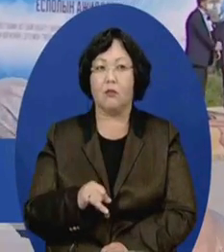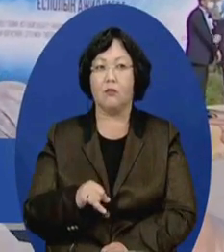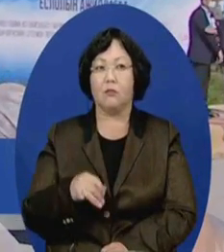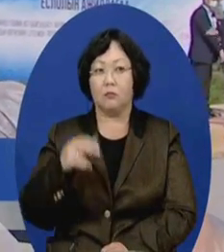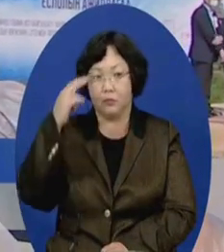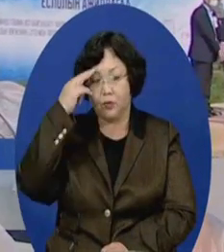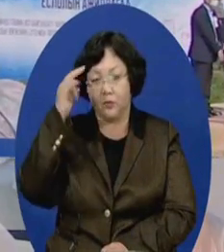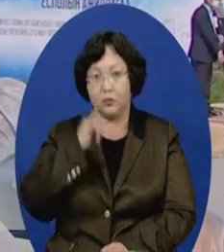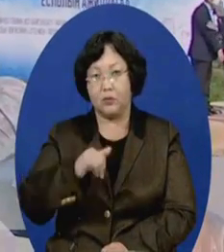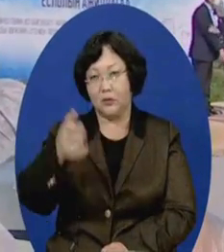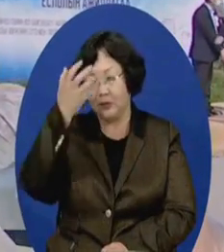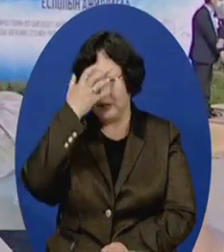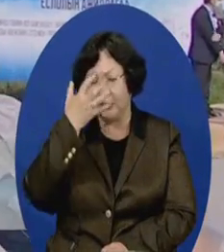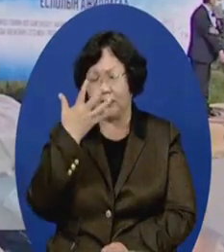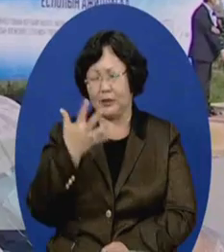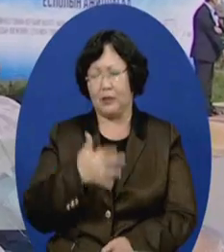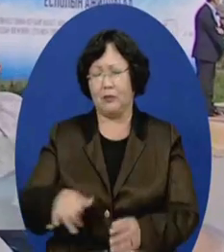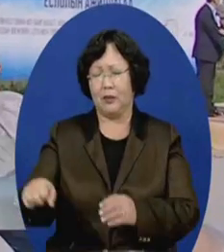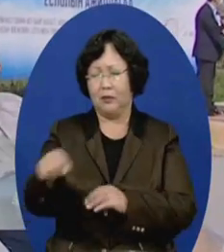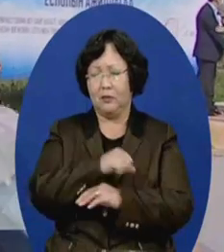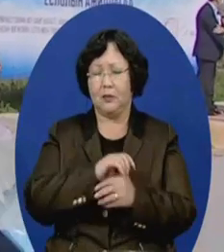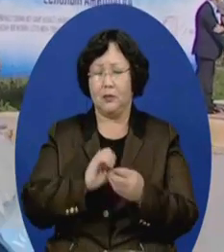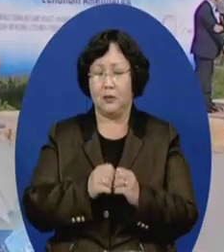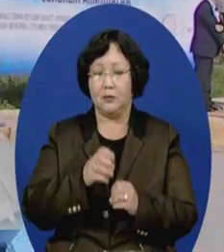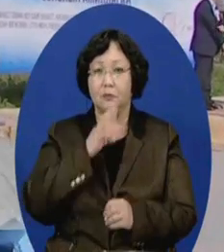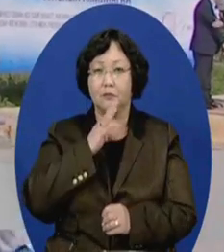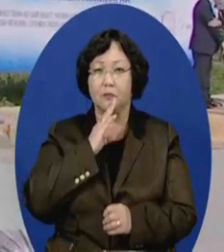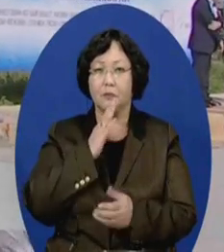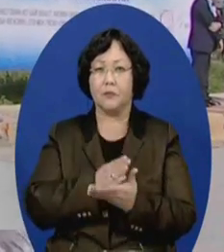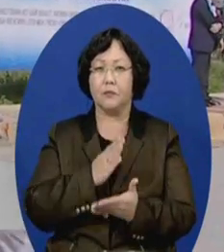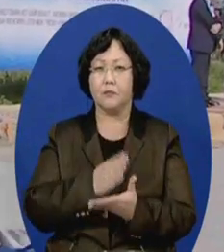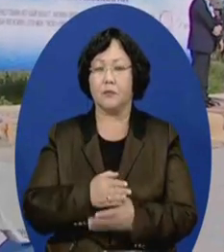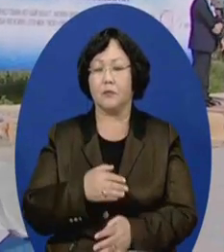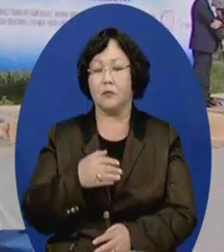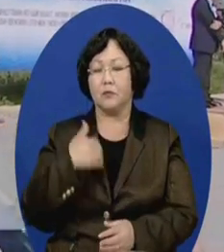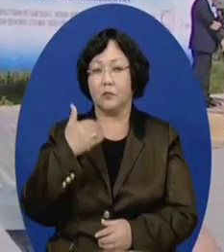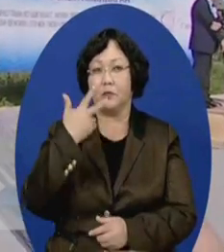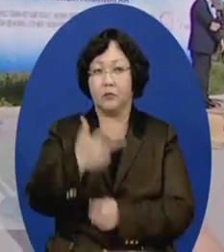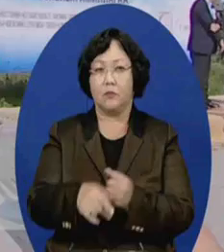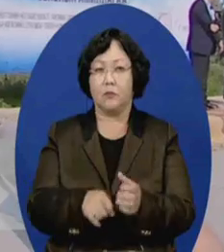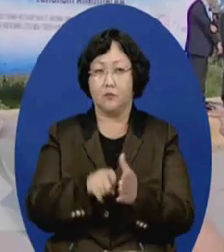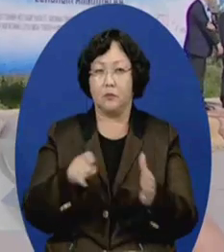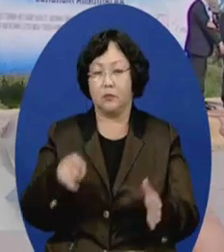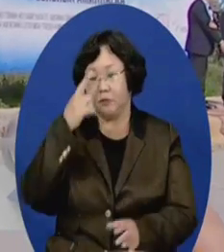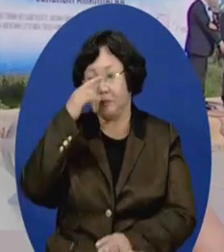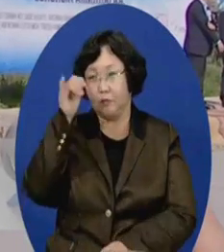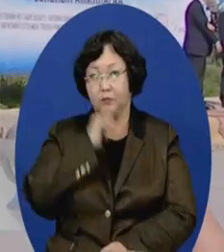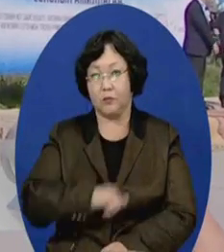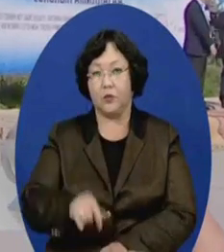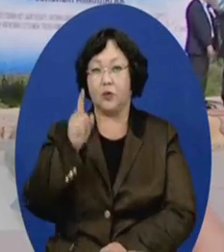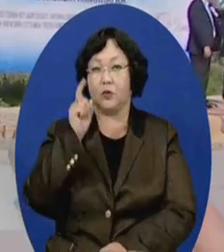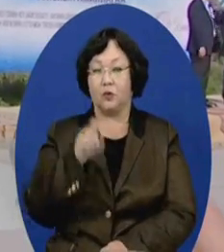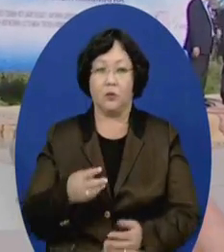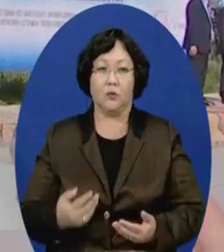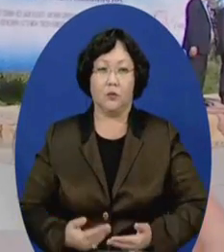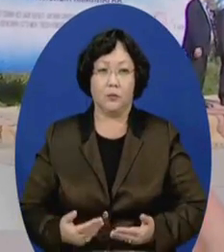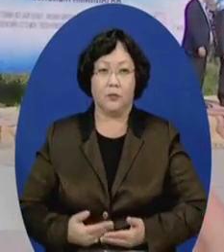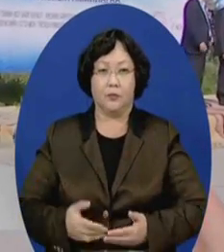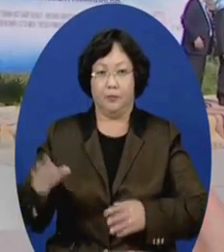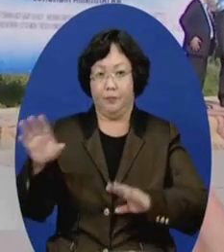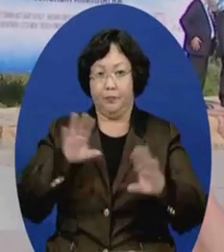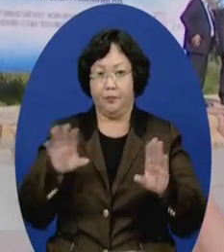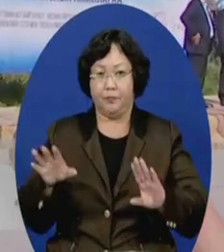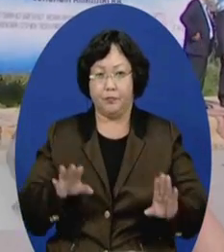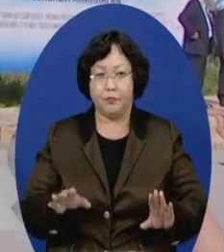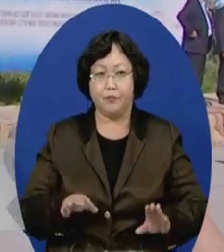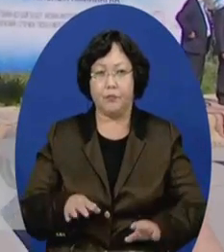Польшийн засгийн газраар бас 5 аймаг хийгдэнэ. Ингээд бол ер нь ирэх 3 жил ихэд Монгол улсад аймаг сухац суурин газрын бүх цэвэрлэх